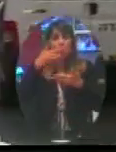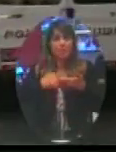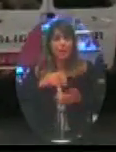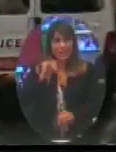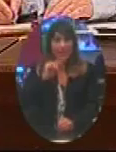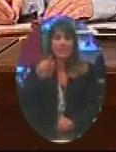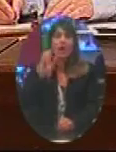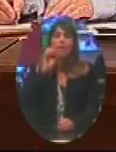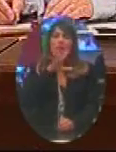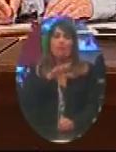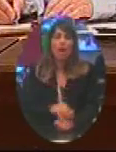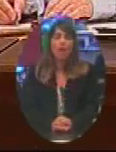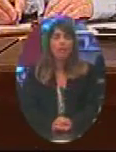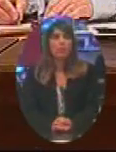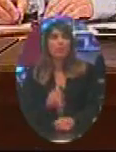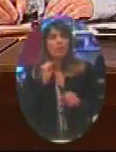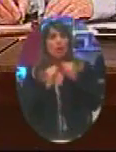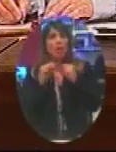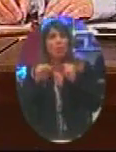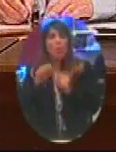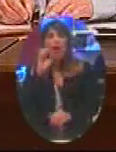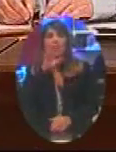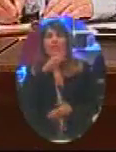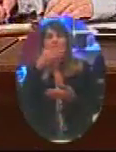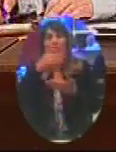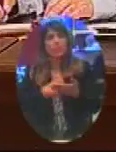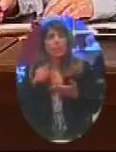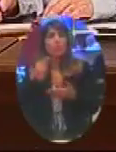מה שחמור פה הוא הדלפה של המסמך. זו עבירה פלילית חמורה.